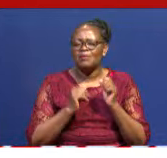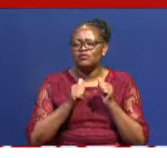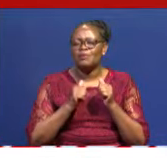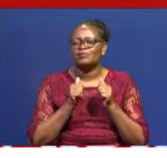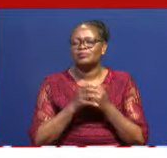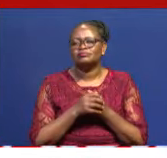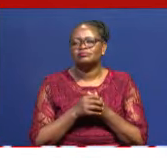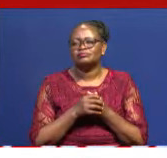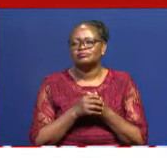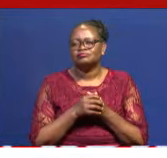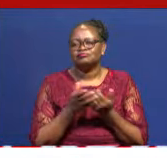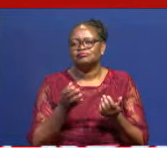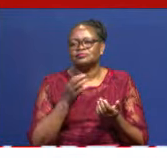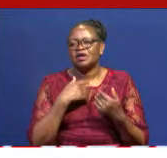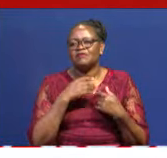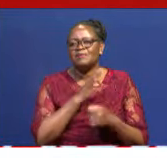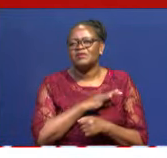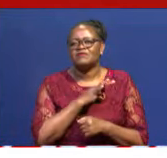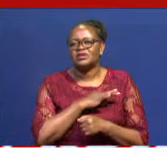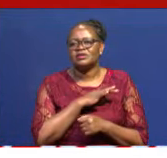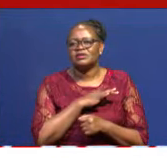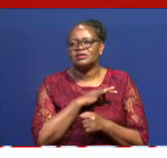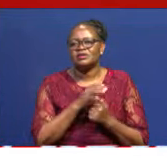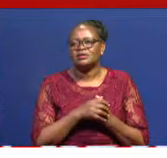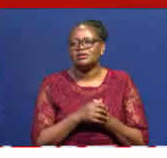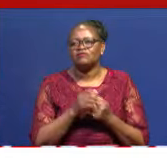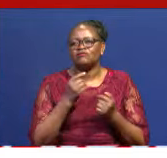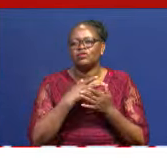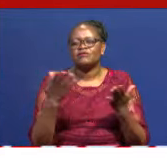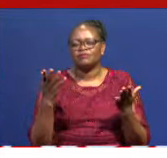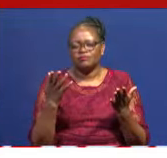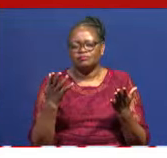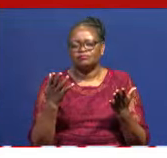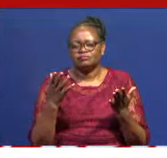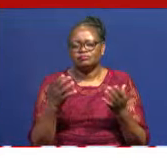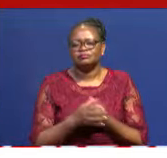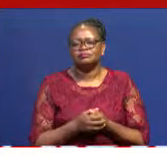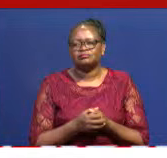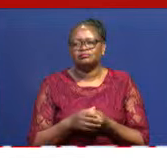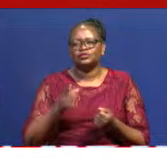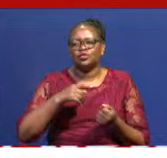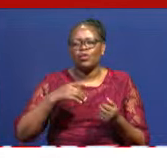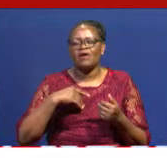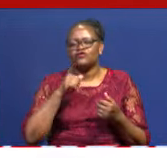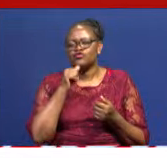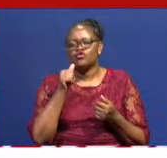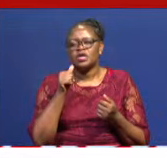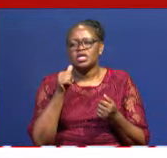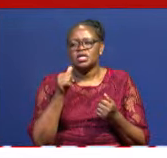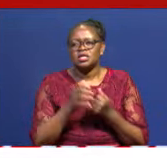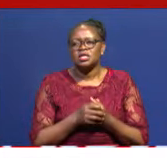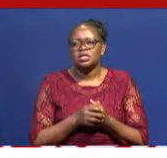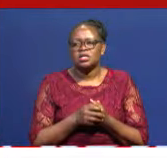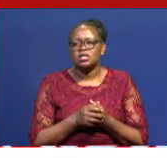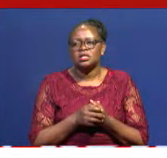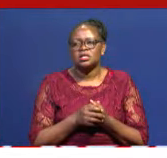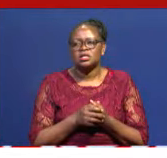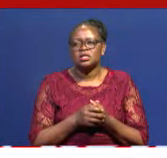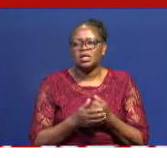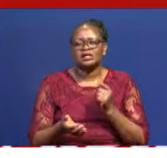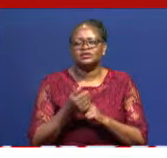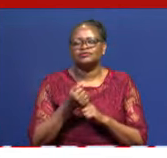even plus, you know, make a profit, nominal profit for whatever it is. So we have not upgraded our milestone. What